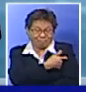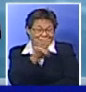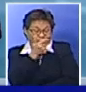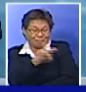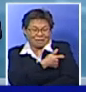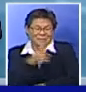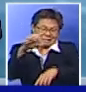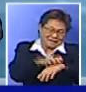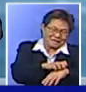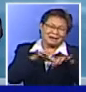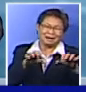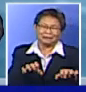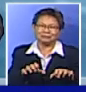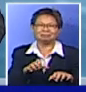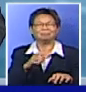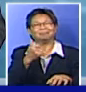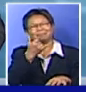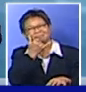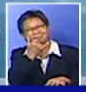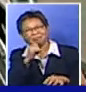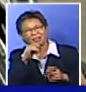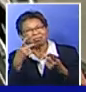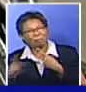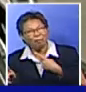telah digigit anjing tidak tepat.